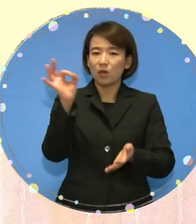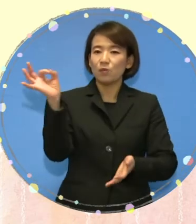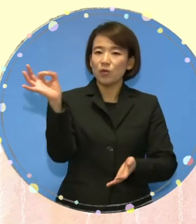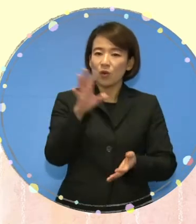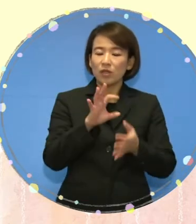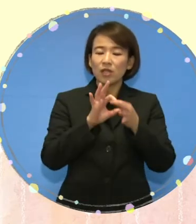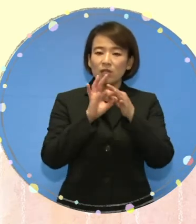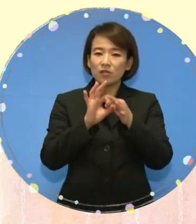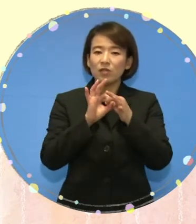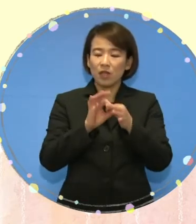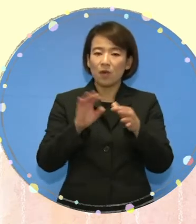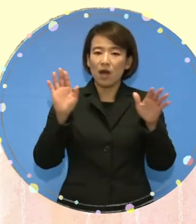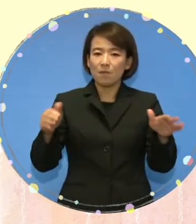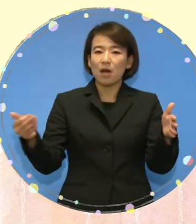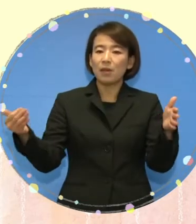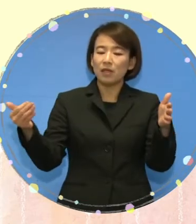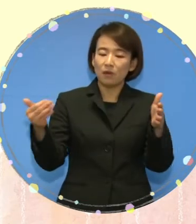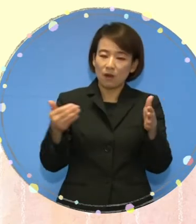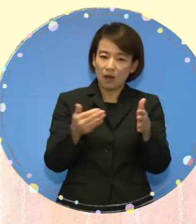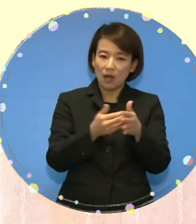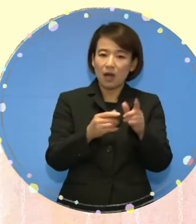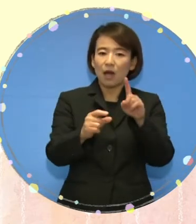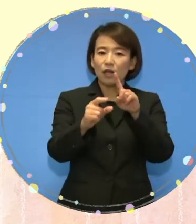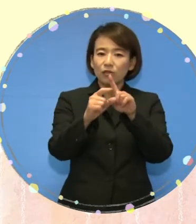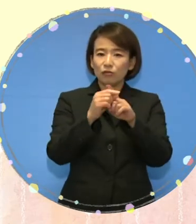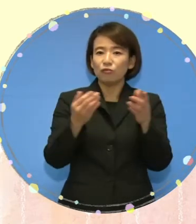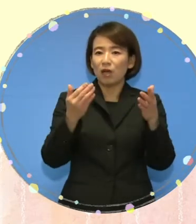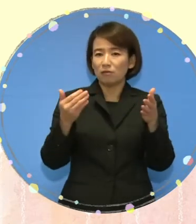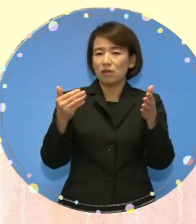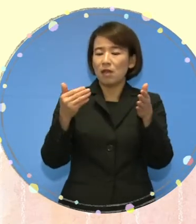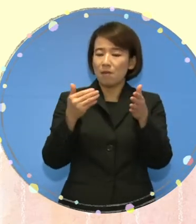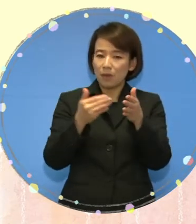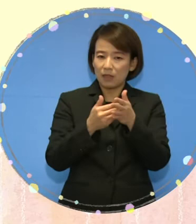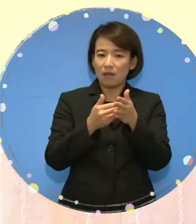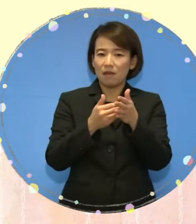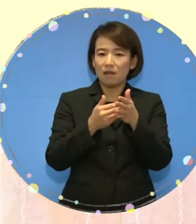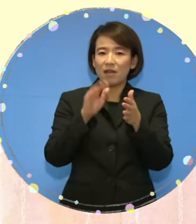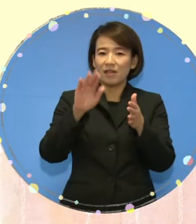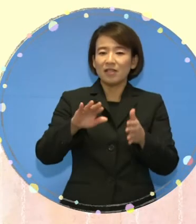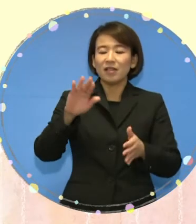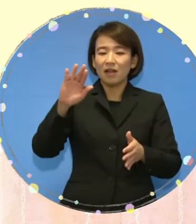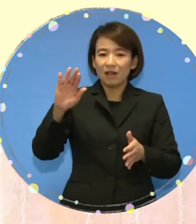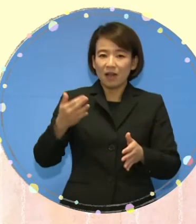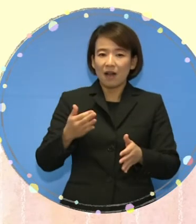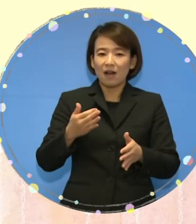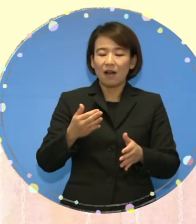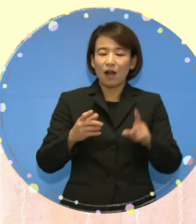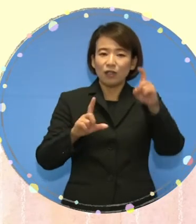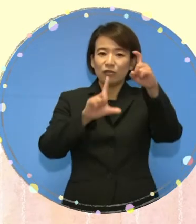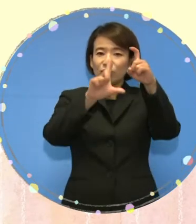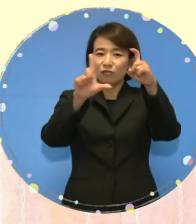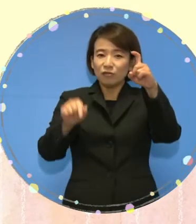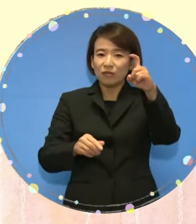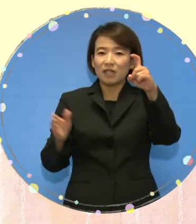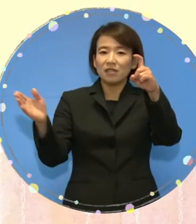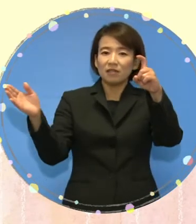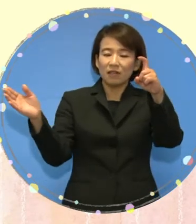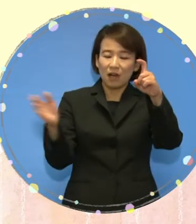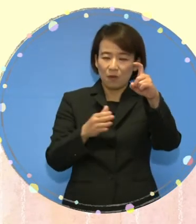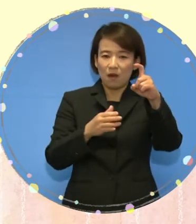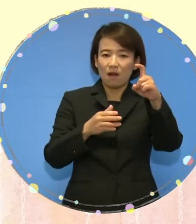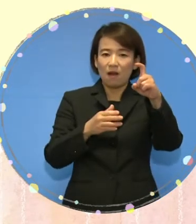まで助成対象を中学生までとしておりましたがレイヤー3年10月からは外来入院